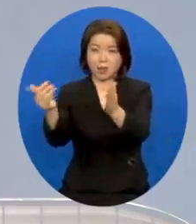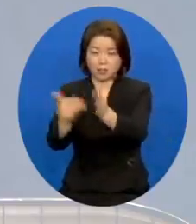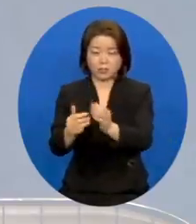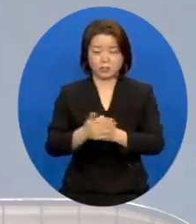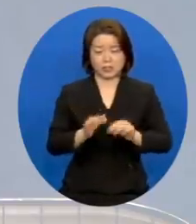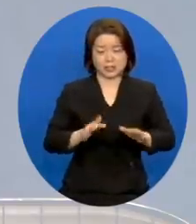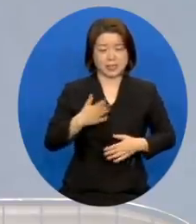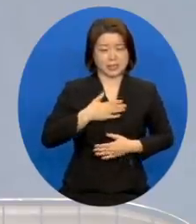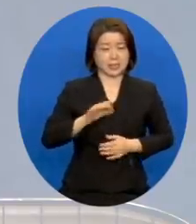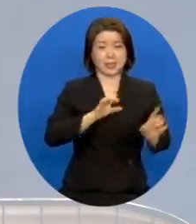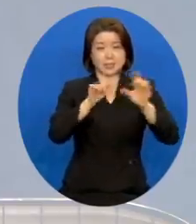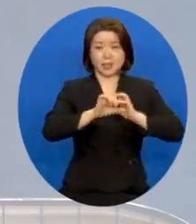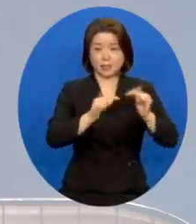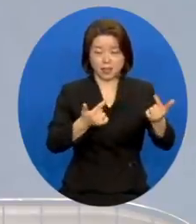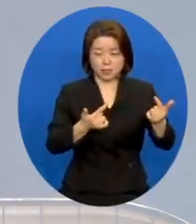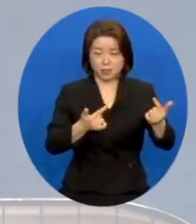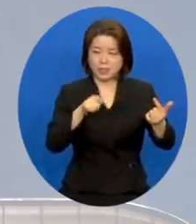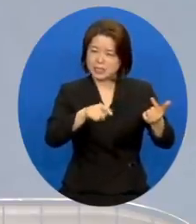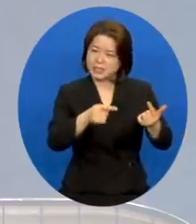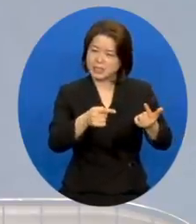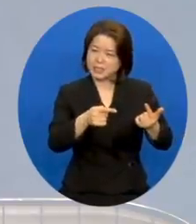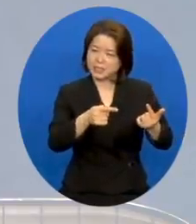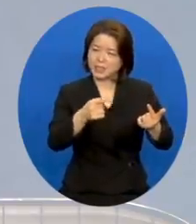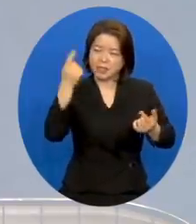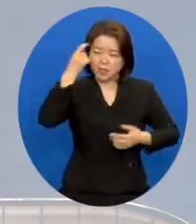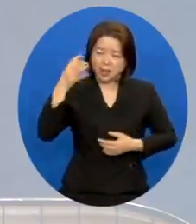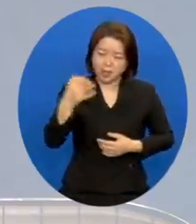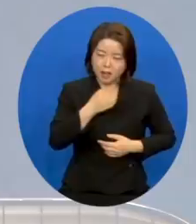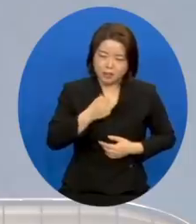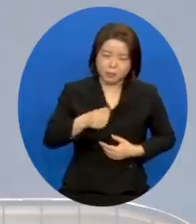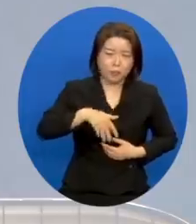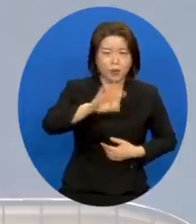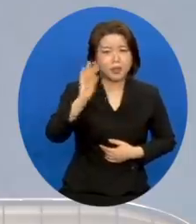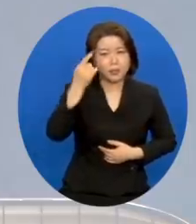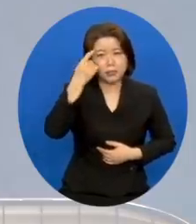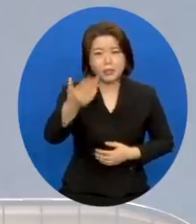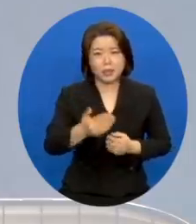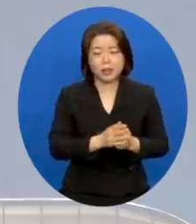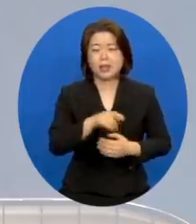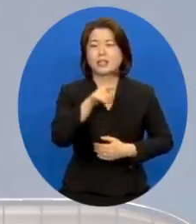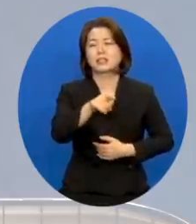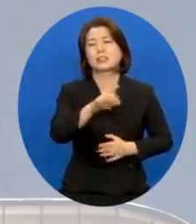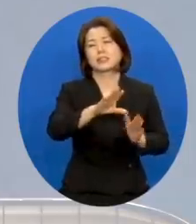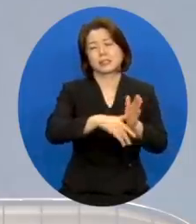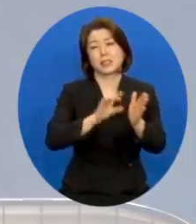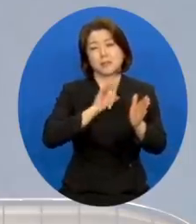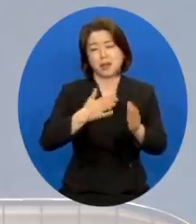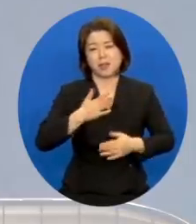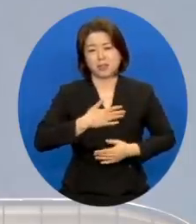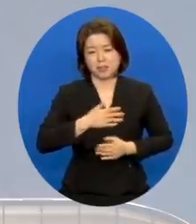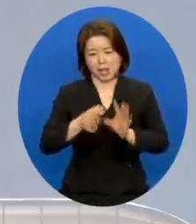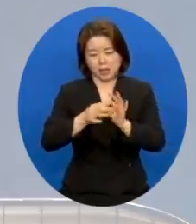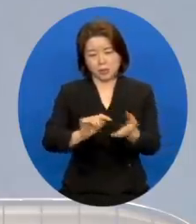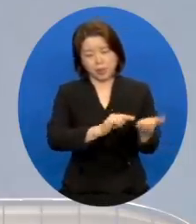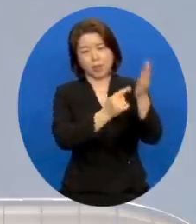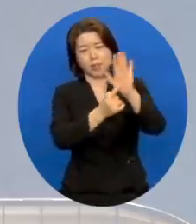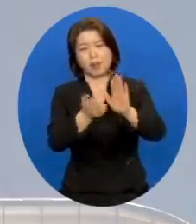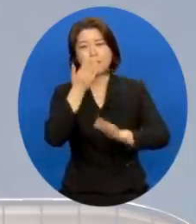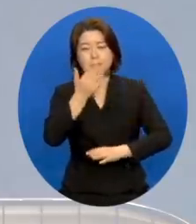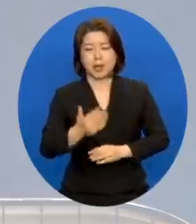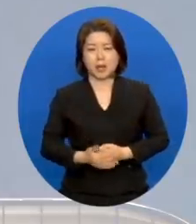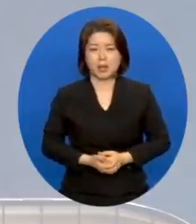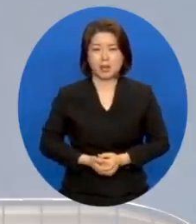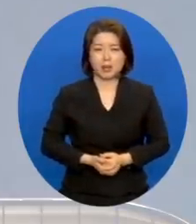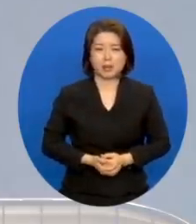사는 것이 아니고 이렇게 가야 되는 거죠 그때만 예수님이 나를 통해 들어 나세요